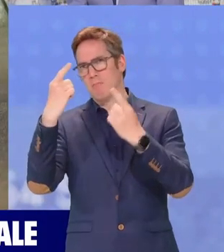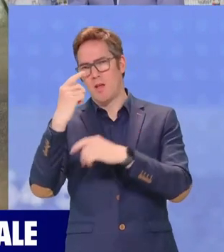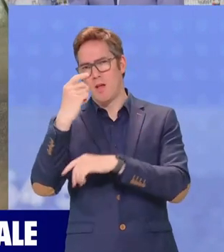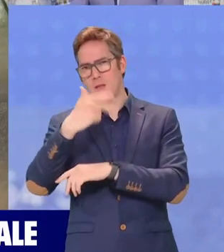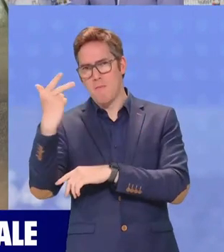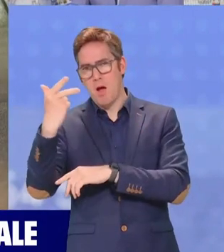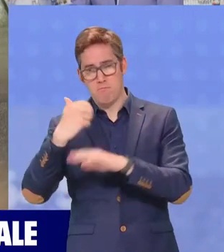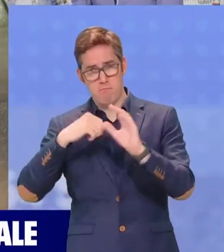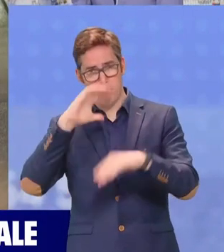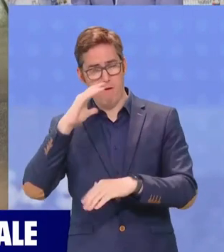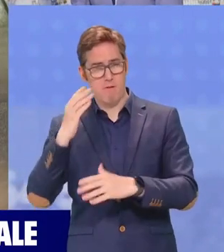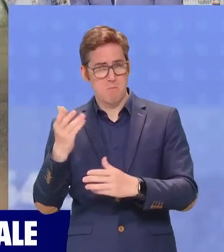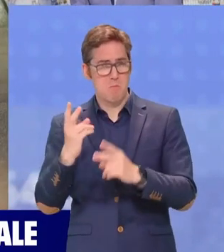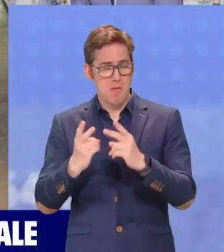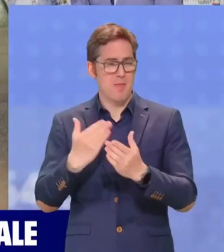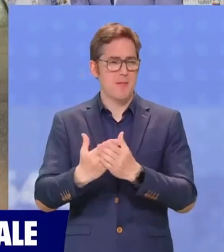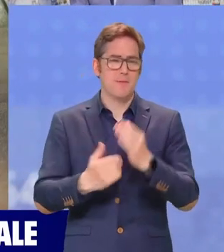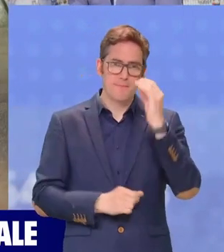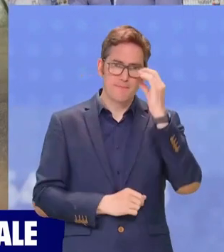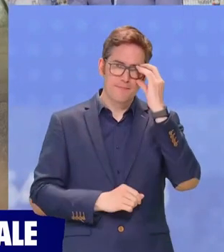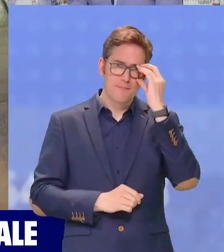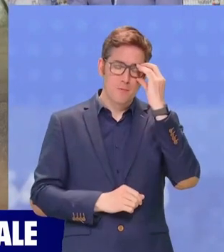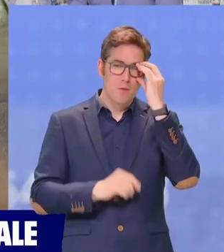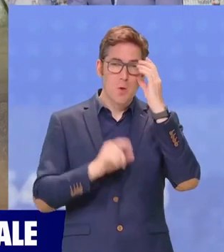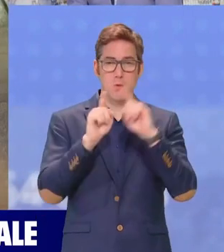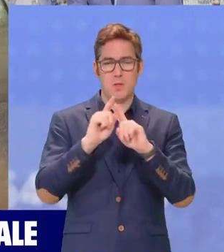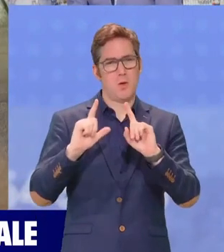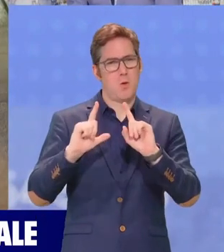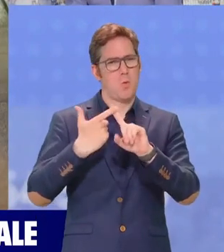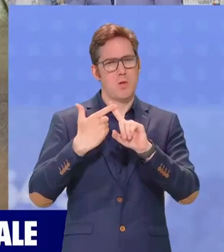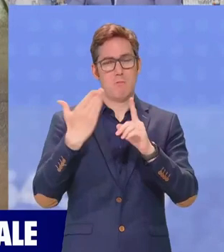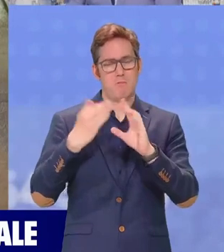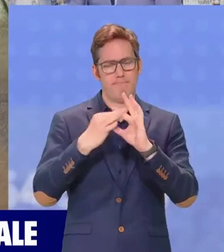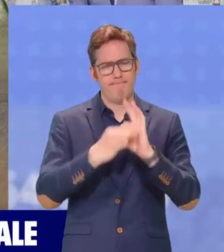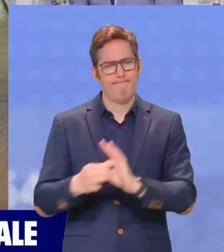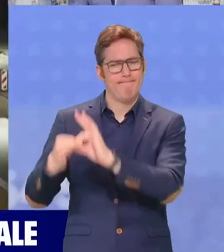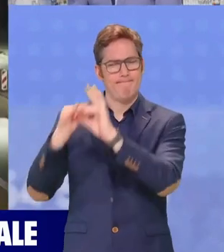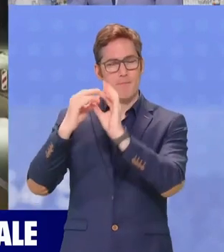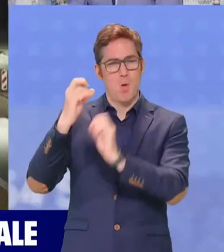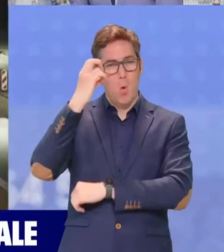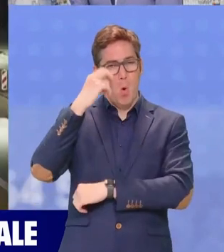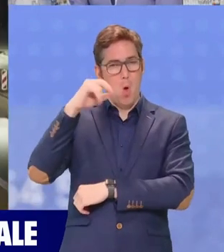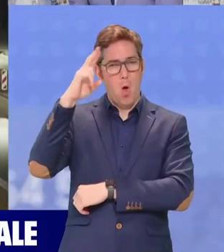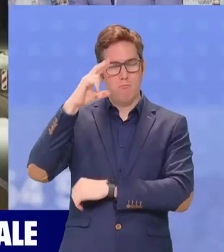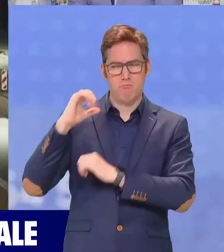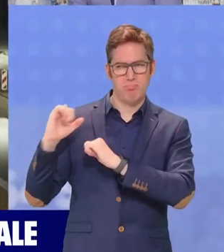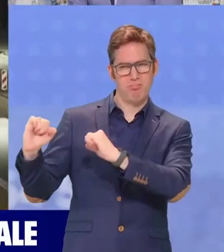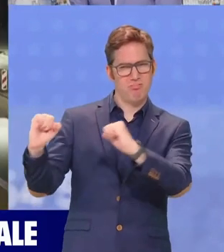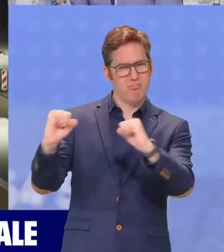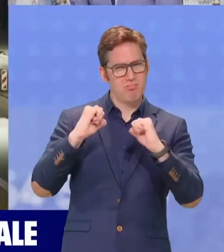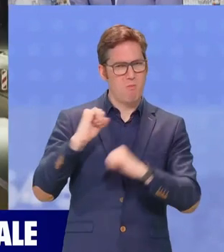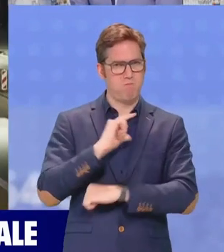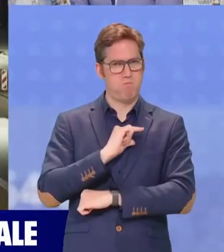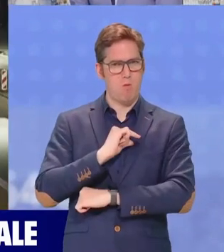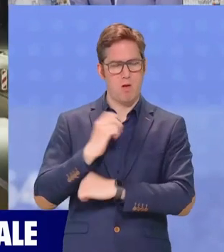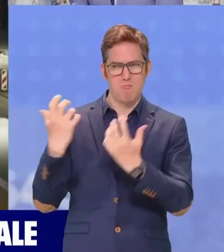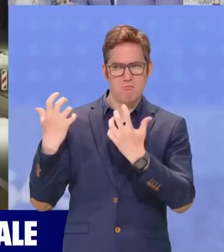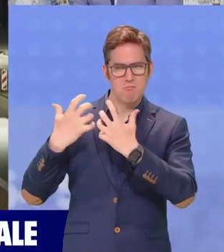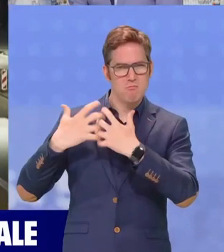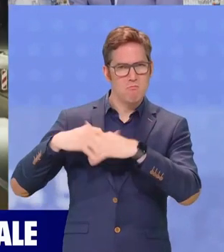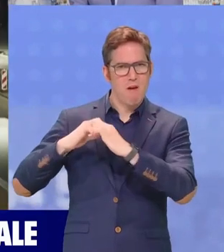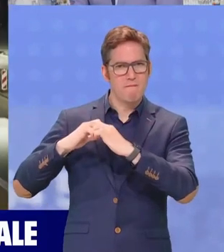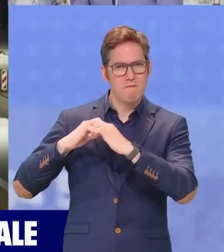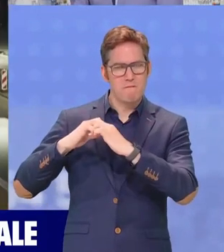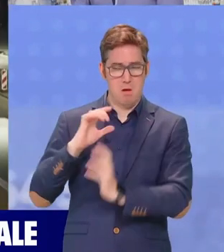dispositif qui a prouvé son efficacité c'est le mandat d'arrêt européen c'est la coopération judiciaire et policière entre les autorités